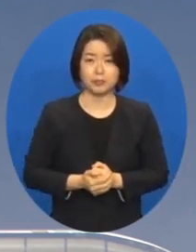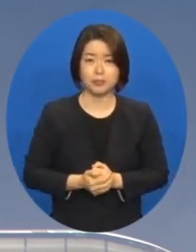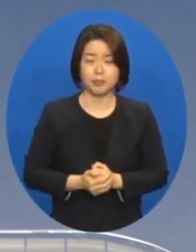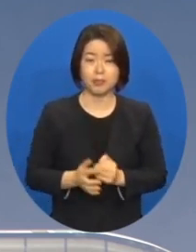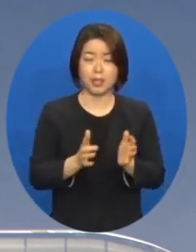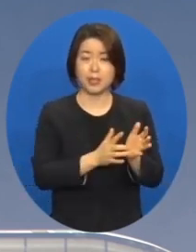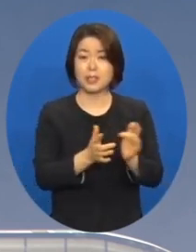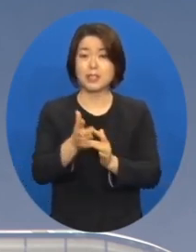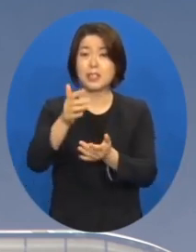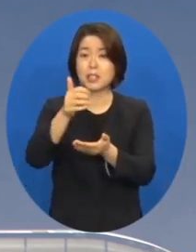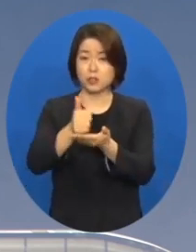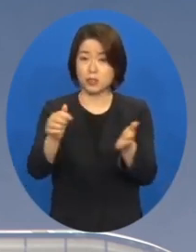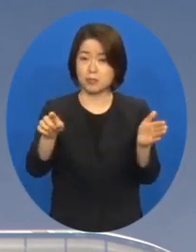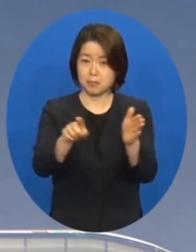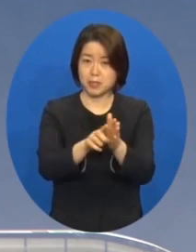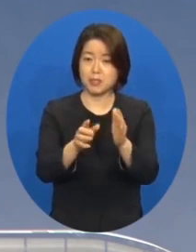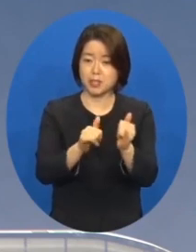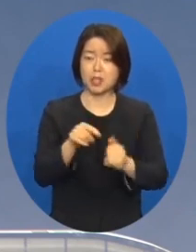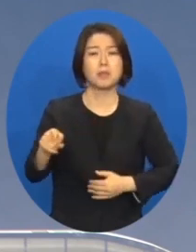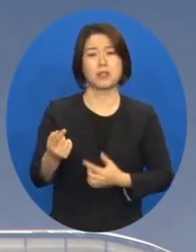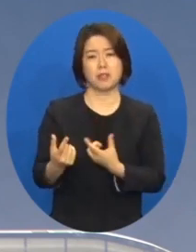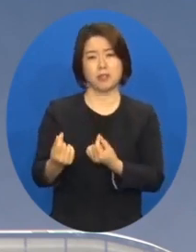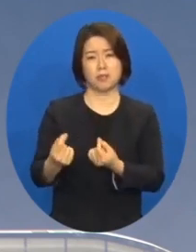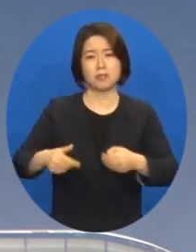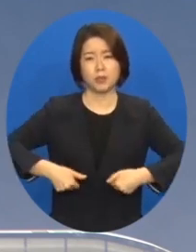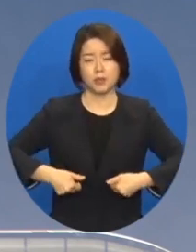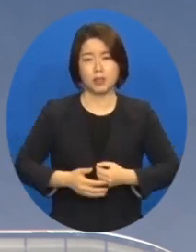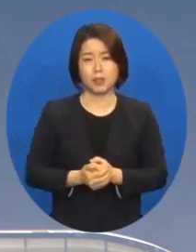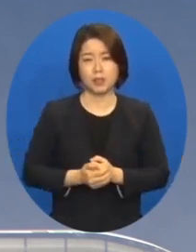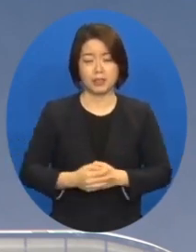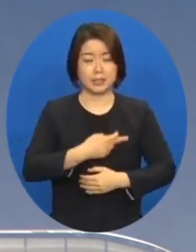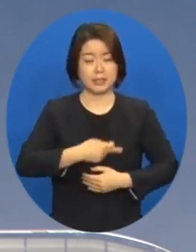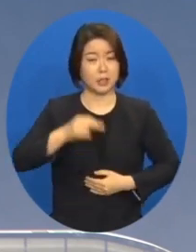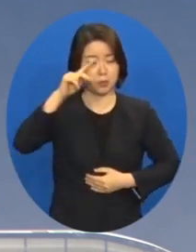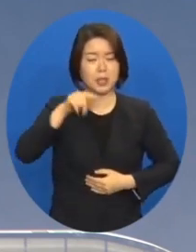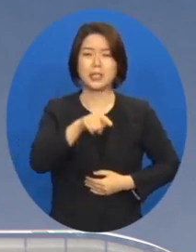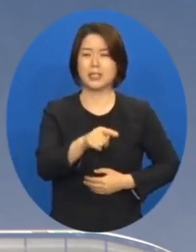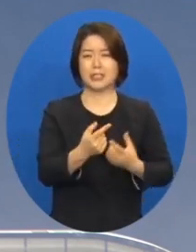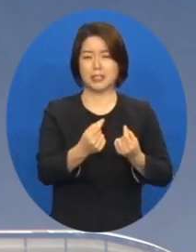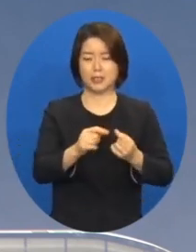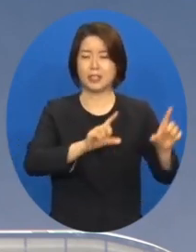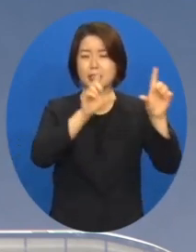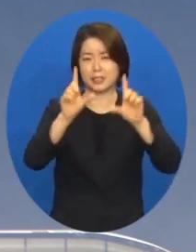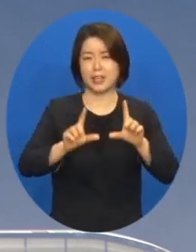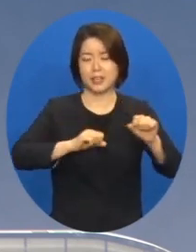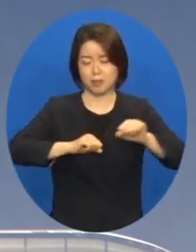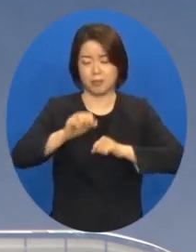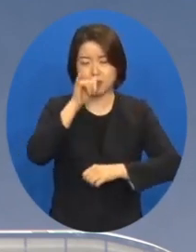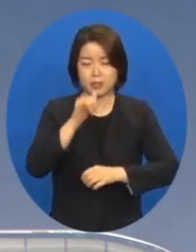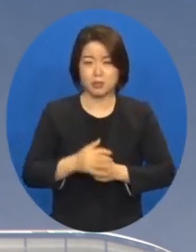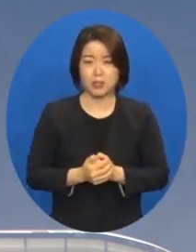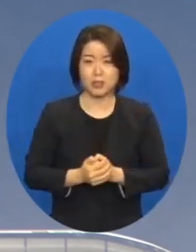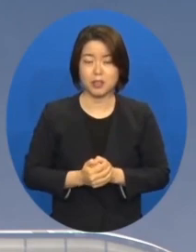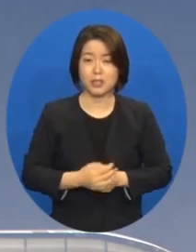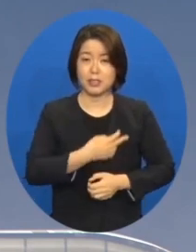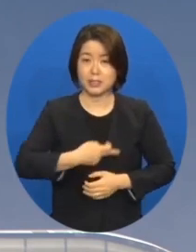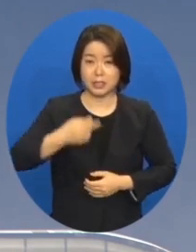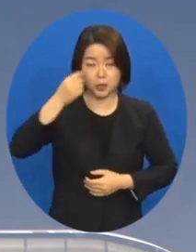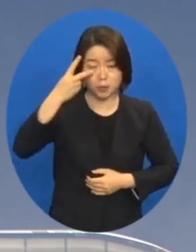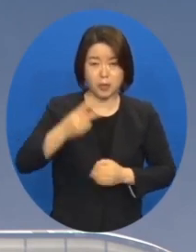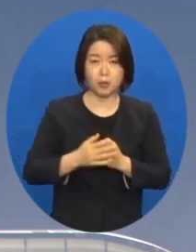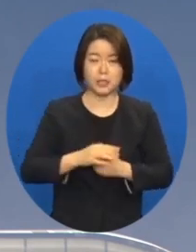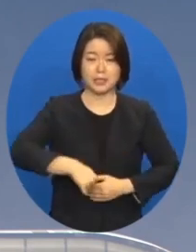예수 믿는 사람은 그리해야 된다는 겁니다. 그리고 사도 바울이 그렇게 살았습니다. 그러나 사도 바울이 이처럼 자기